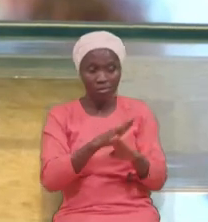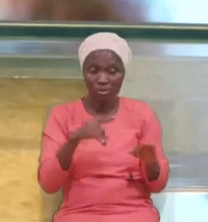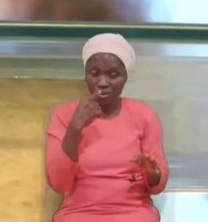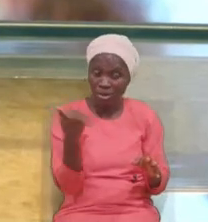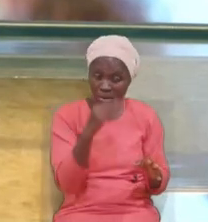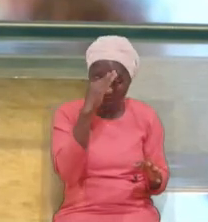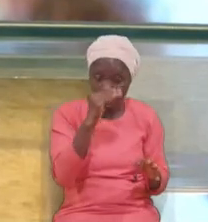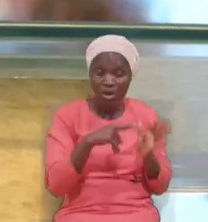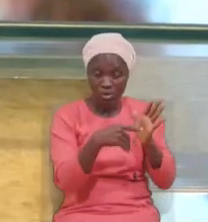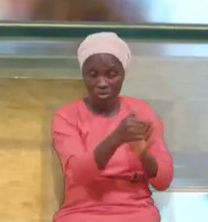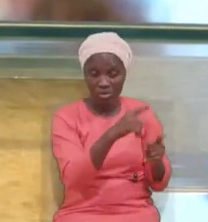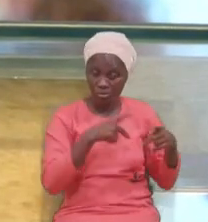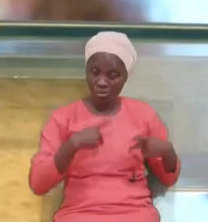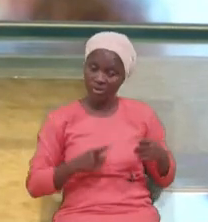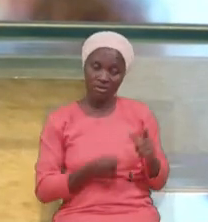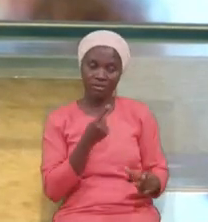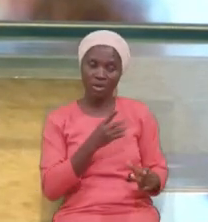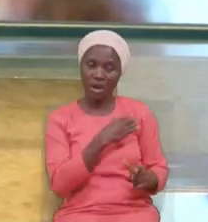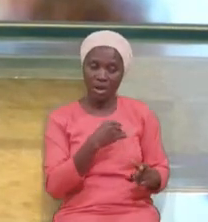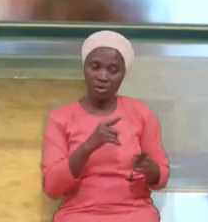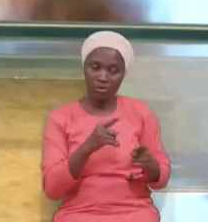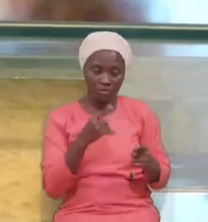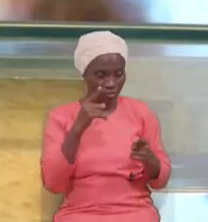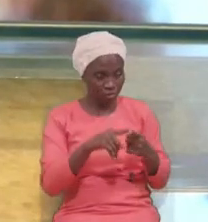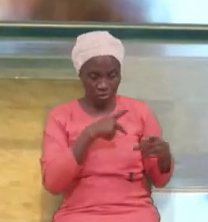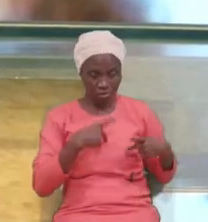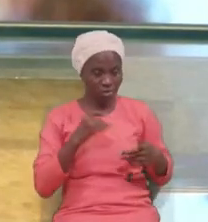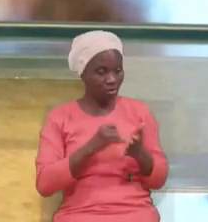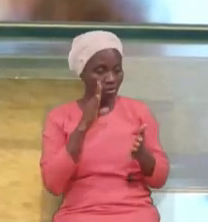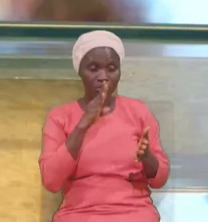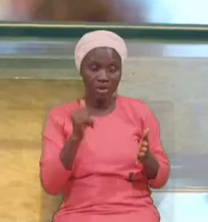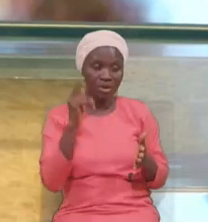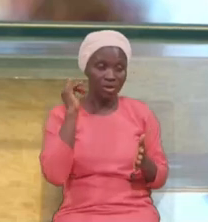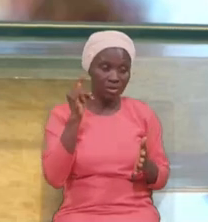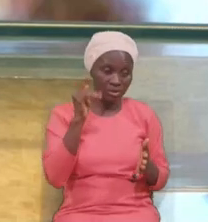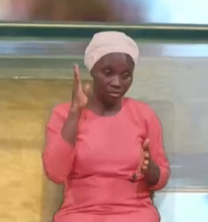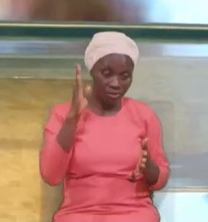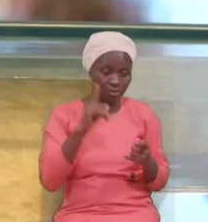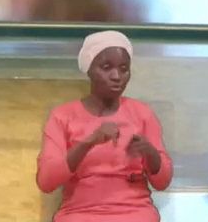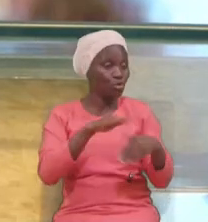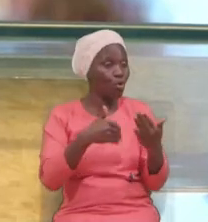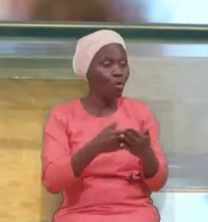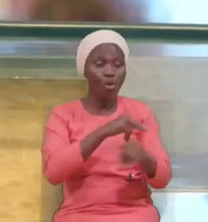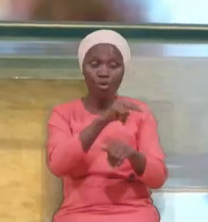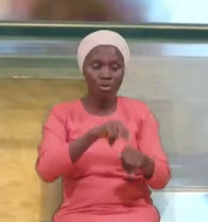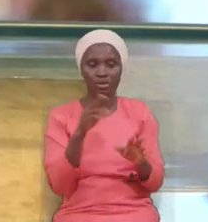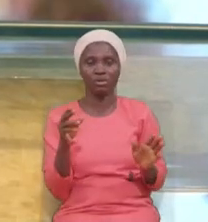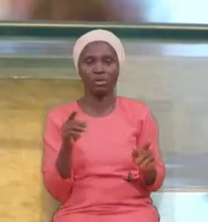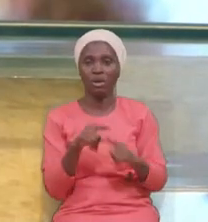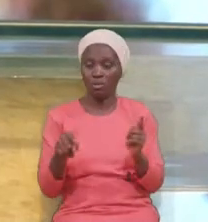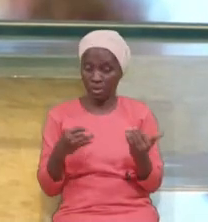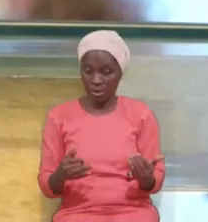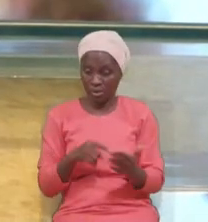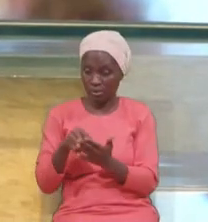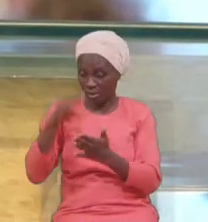la personne. Alors va te montrer au sacrificateur ce qui leur servira de témoignage et à toute la nation. Mais cet